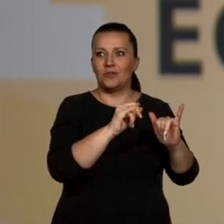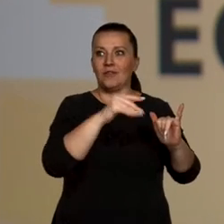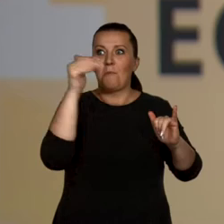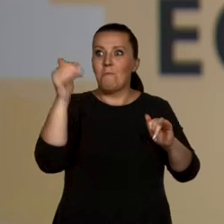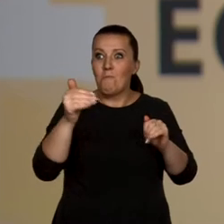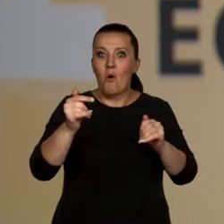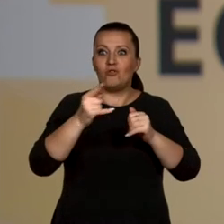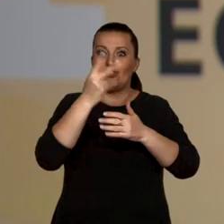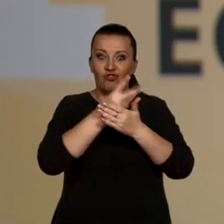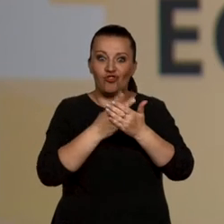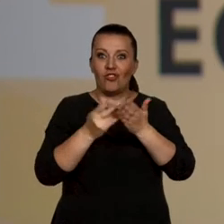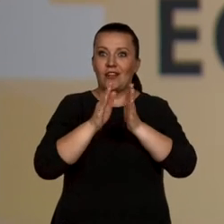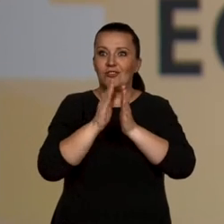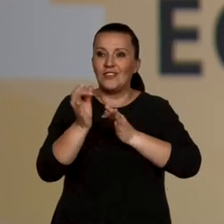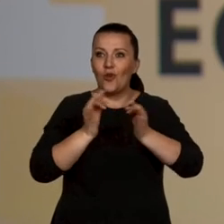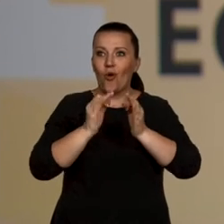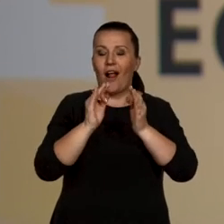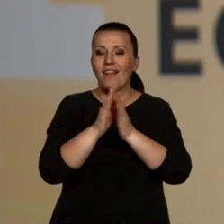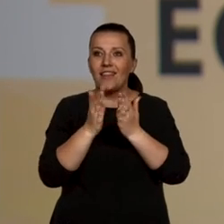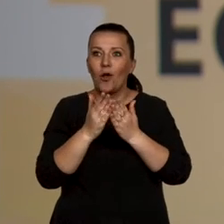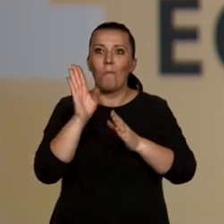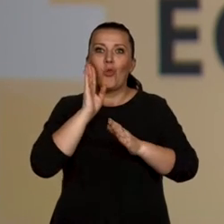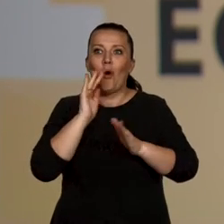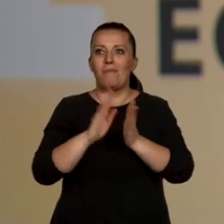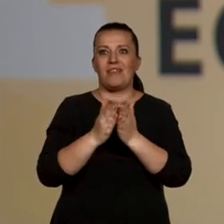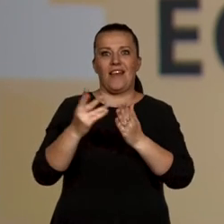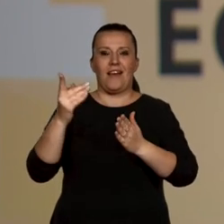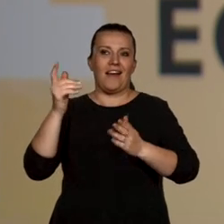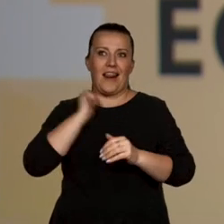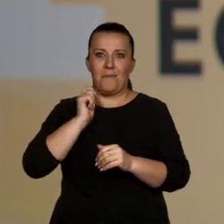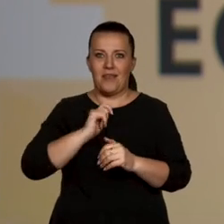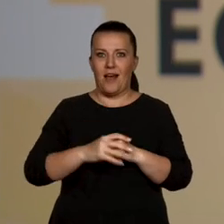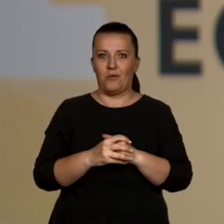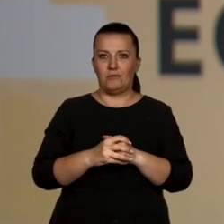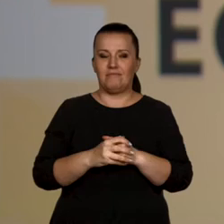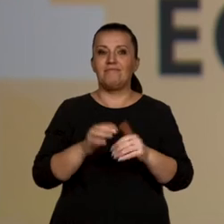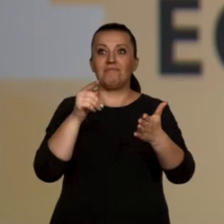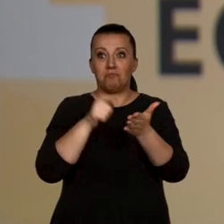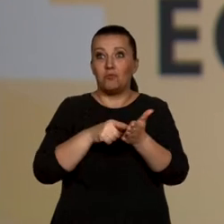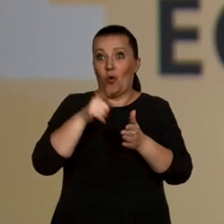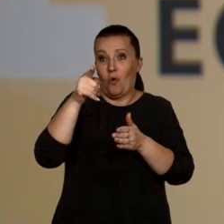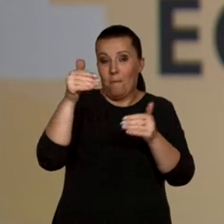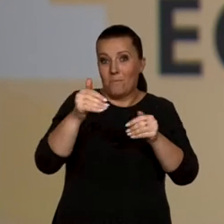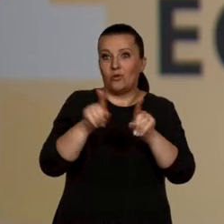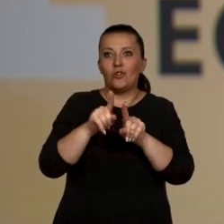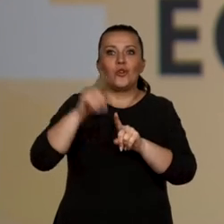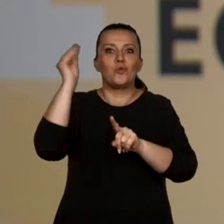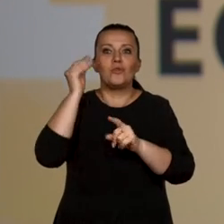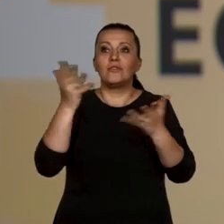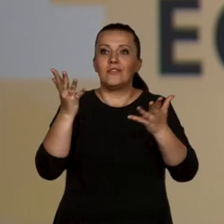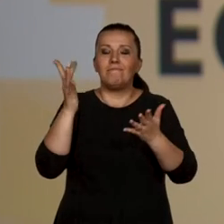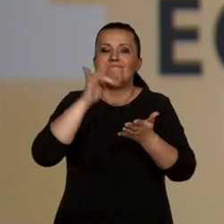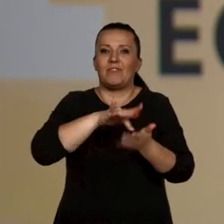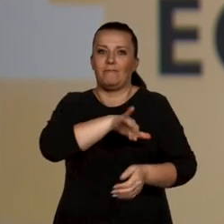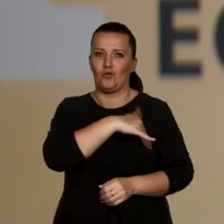jak kryminał. To jest naprawdę bardzo, bardzo ciekawa dziedzina, którą można się zająć i którą możesz zająć się właśnie w szkole.